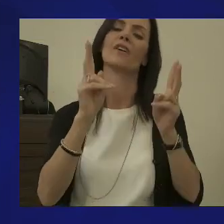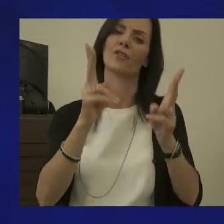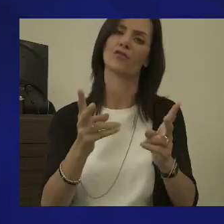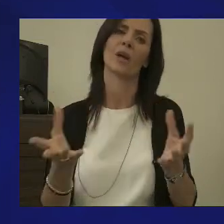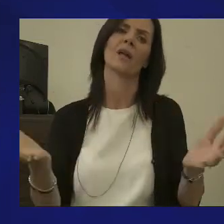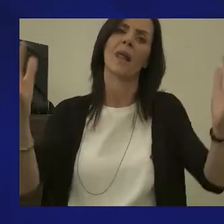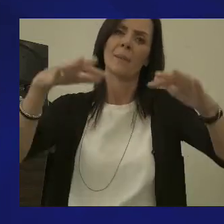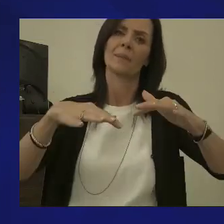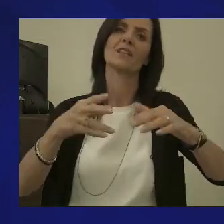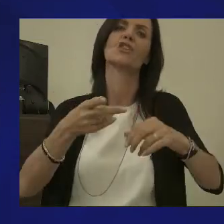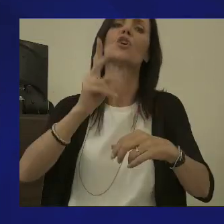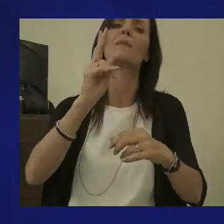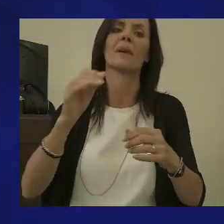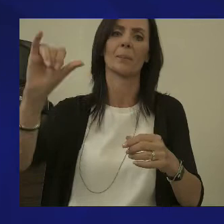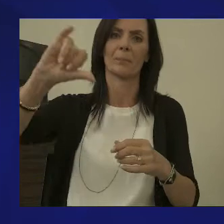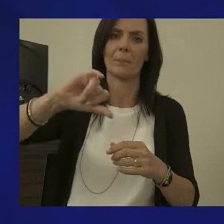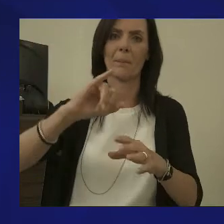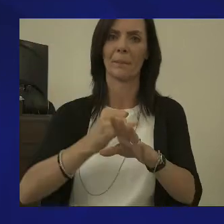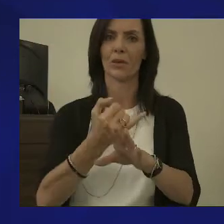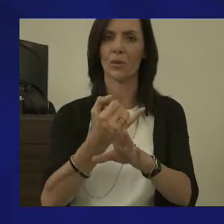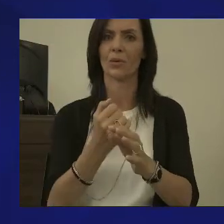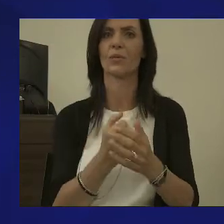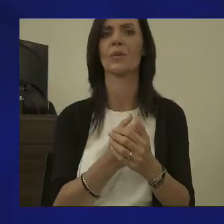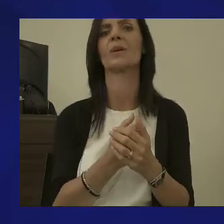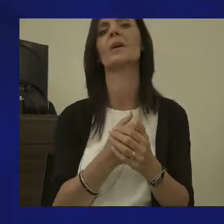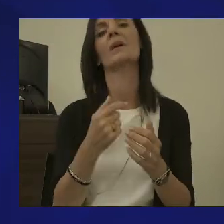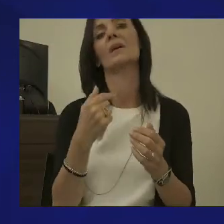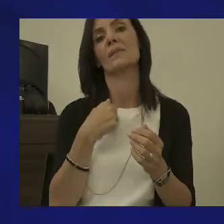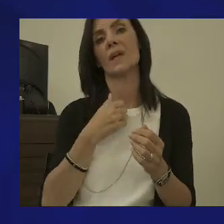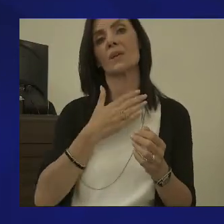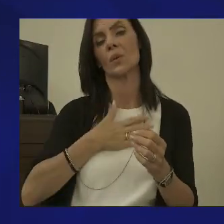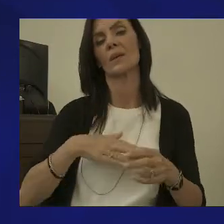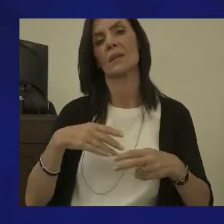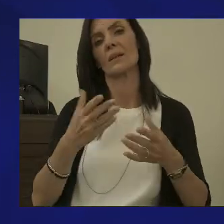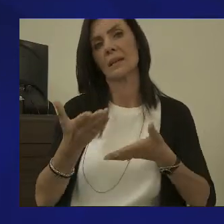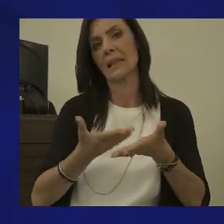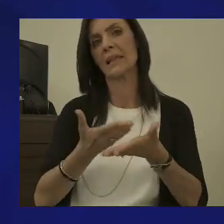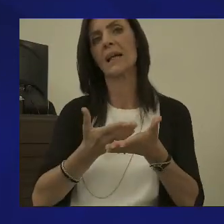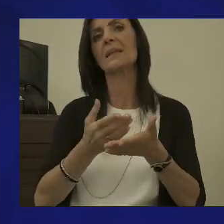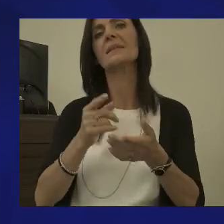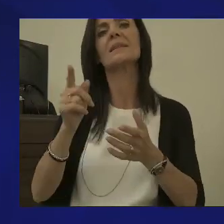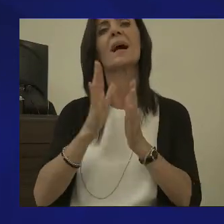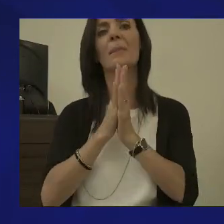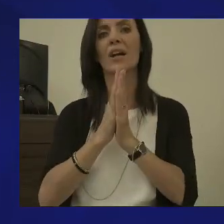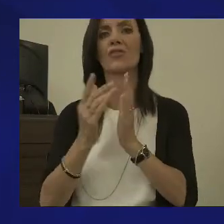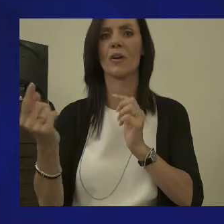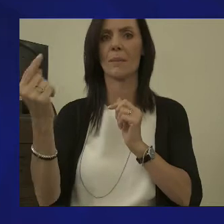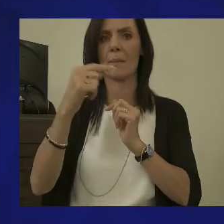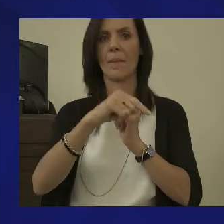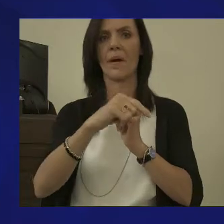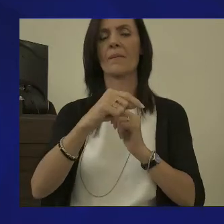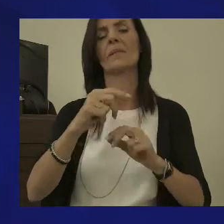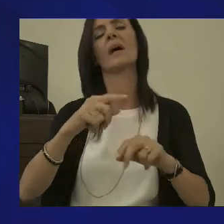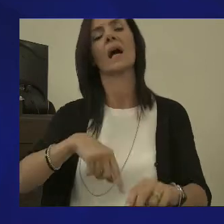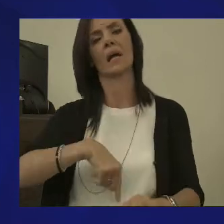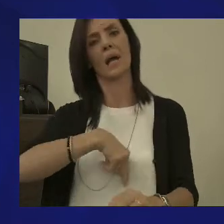בטון. אני רוצה לחזור לגופו של עניין להתייחס. הבקשה הזאת הגיעה לכאן אחרי